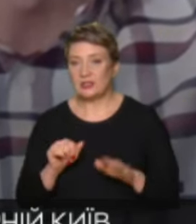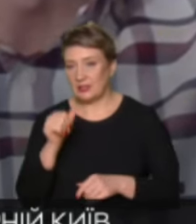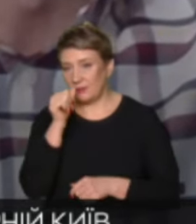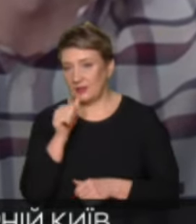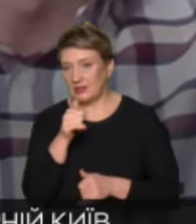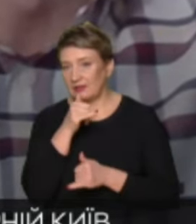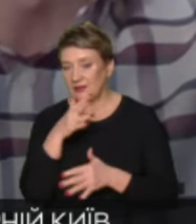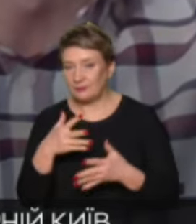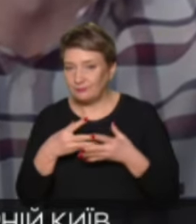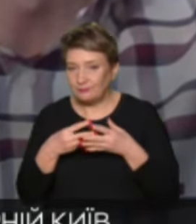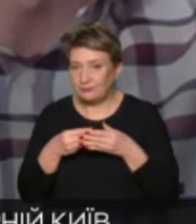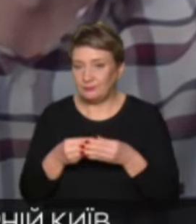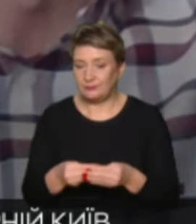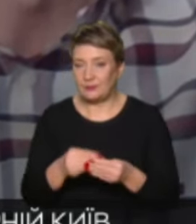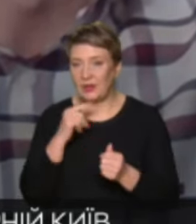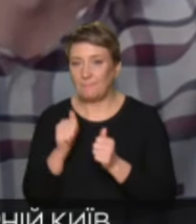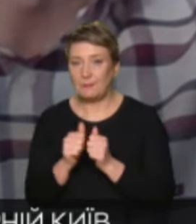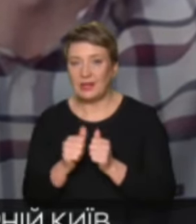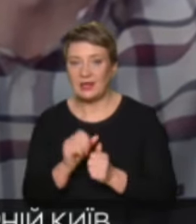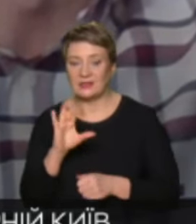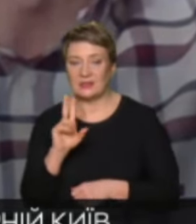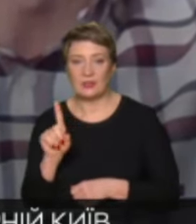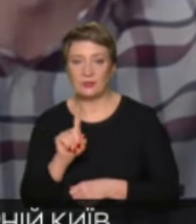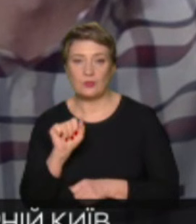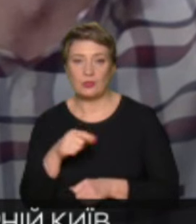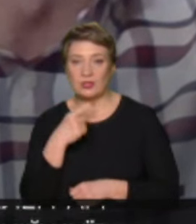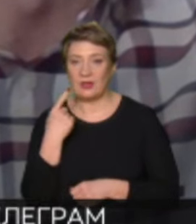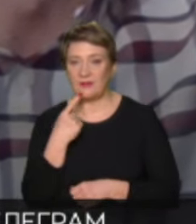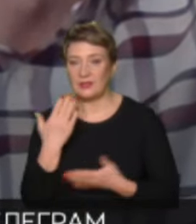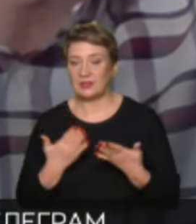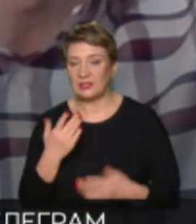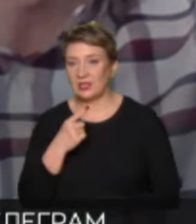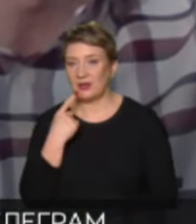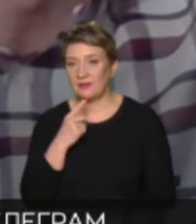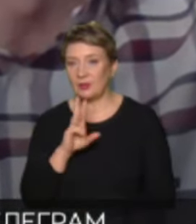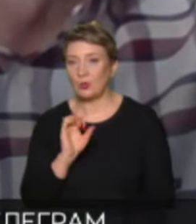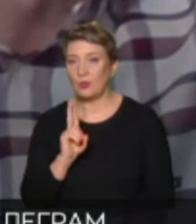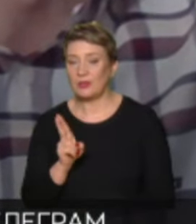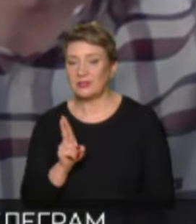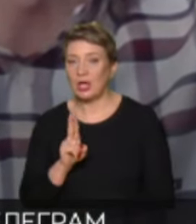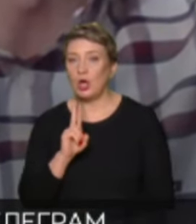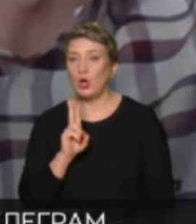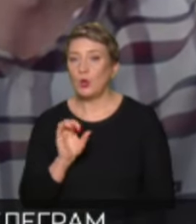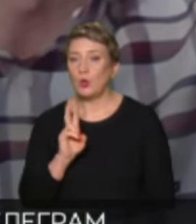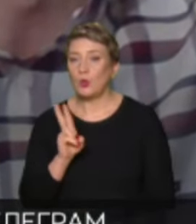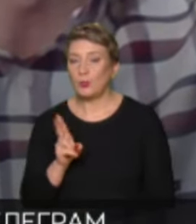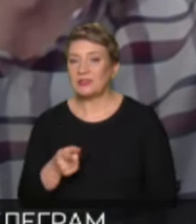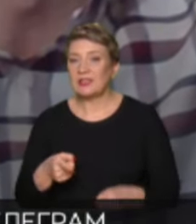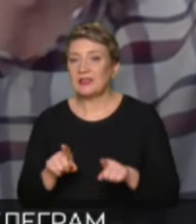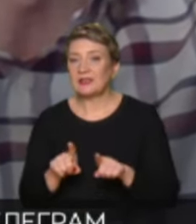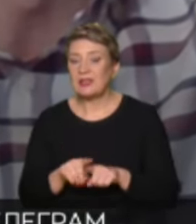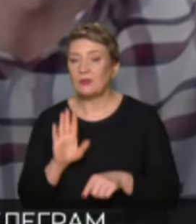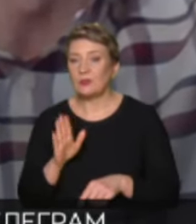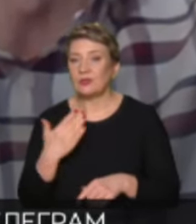зламати укріпрайон біля Сіньківки, то про що можна говорити, якщо ми говоримо про Куп'янськ? На Куп'янськ в них піде у такому разі, якщо буде